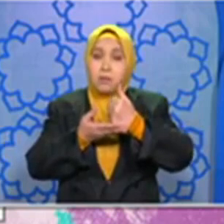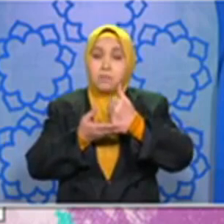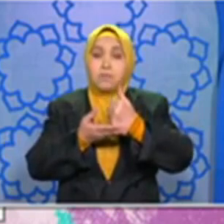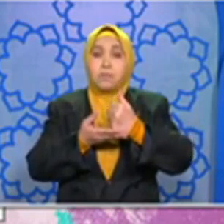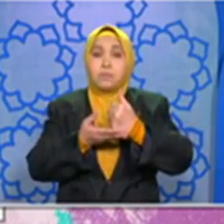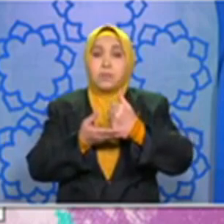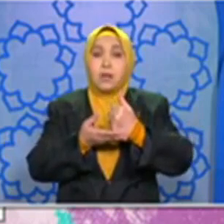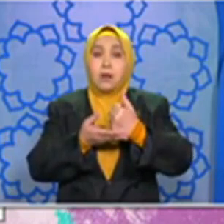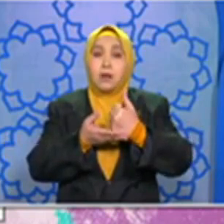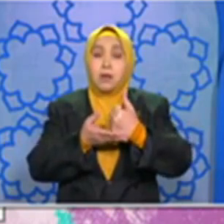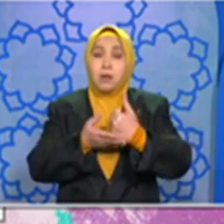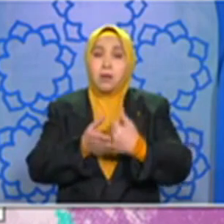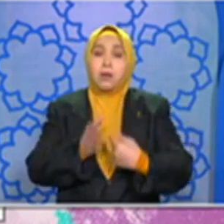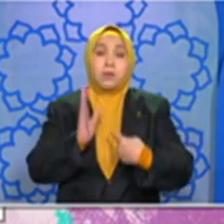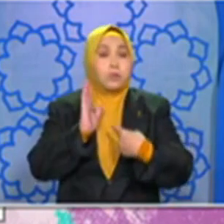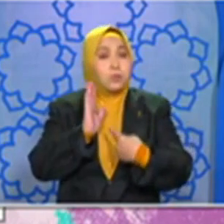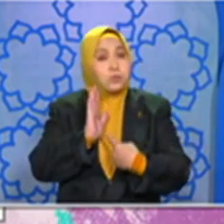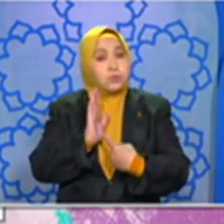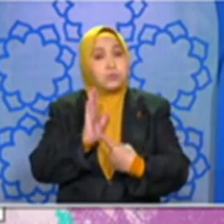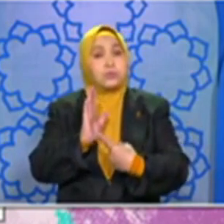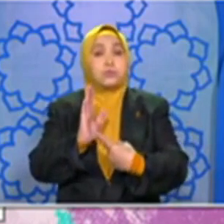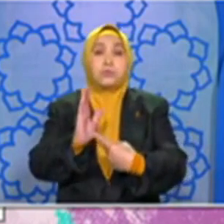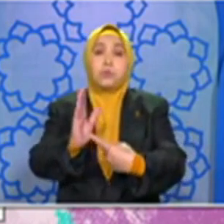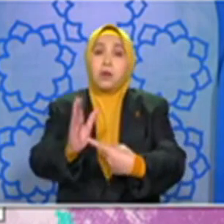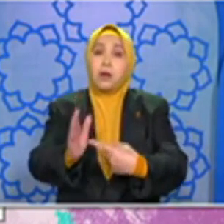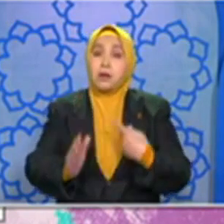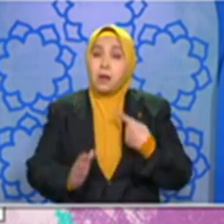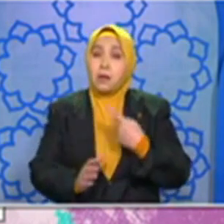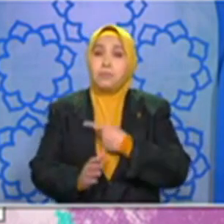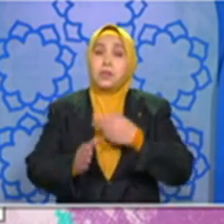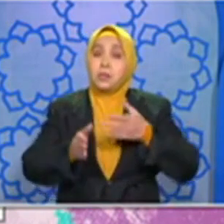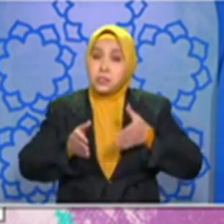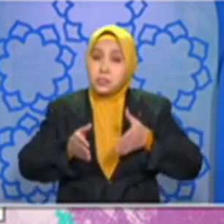نستعين، اهدنا الصراط